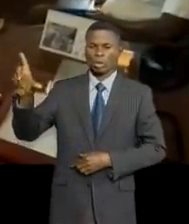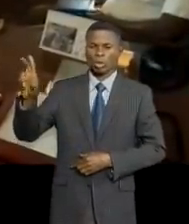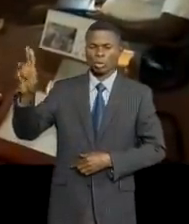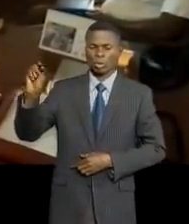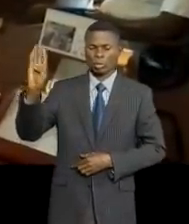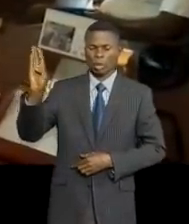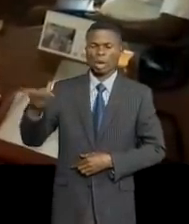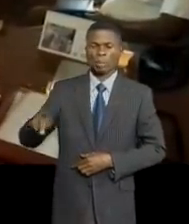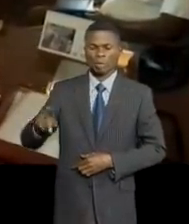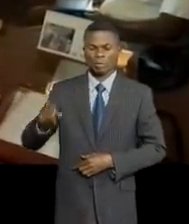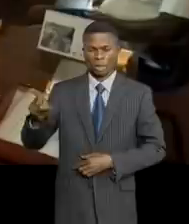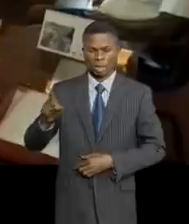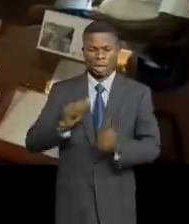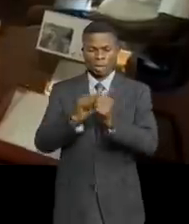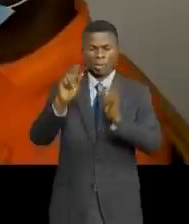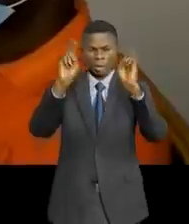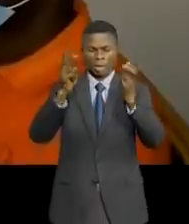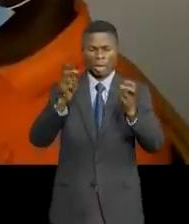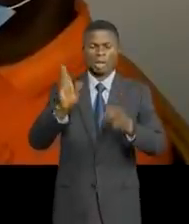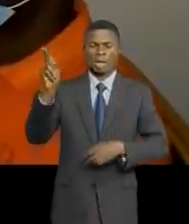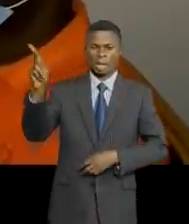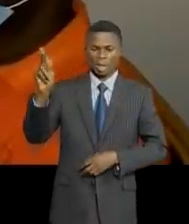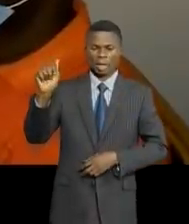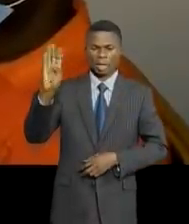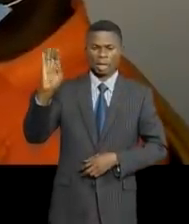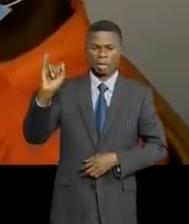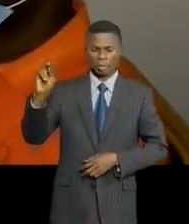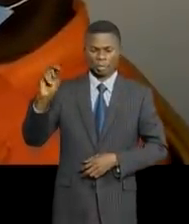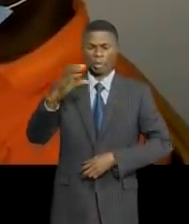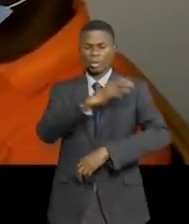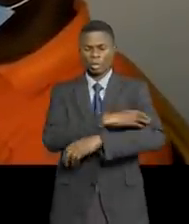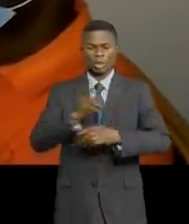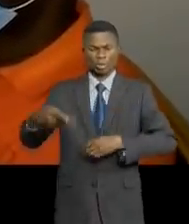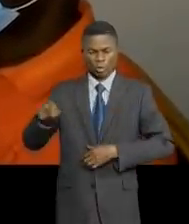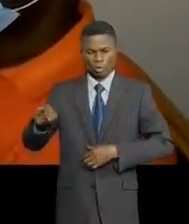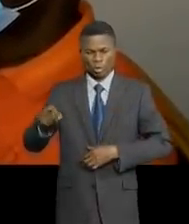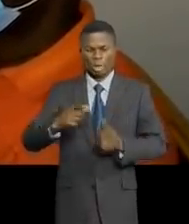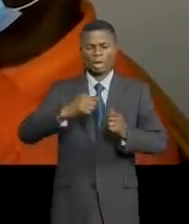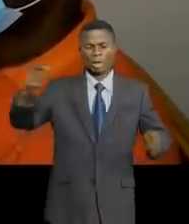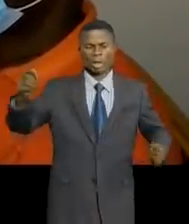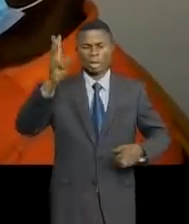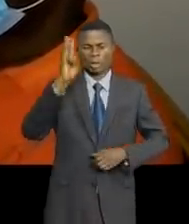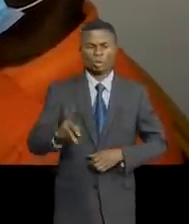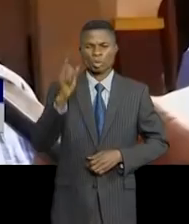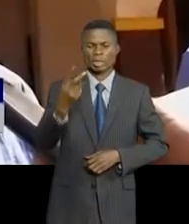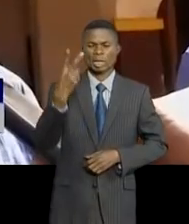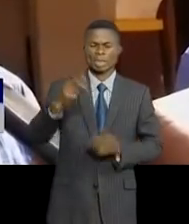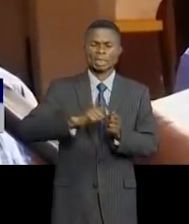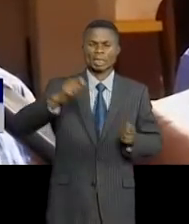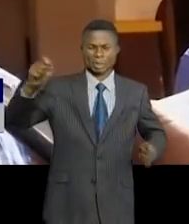de Lomami, en passant par la ville de Kabinda qui est le chef-lieu de cette province sur une longueur de 332